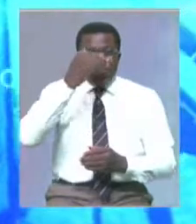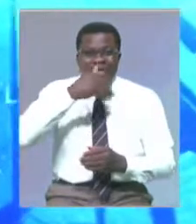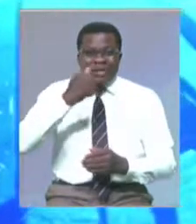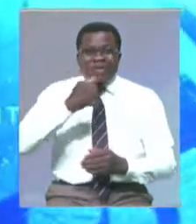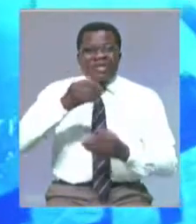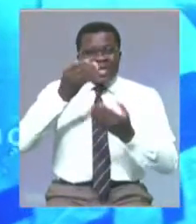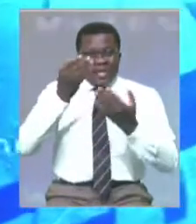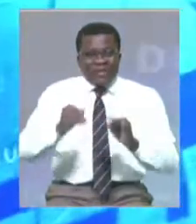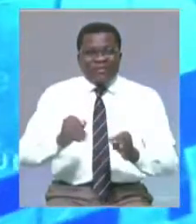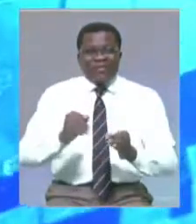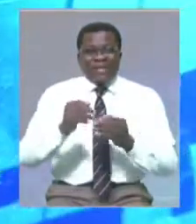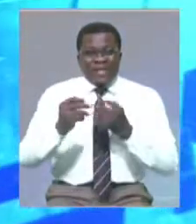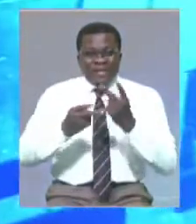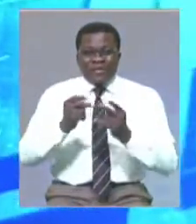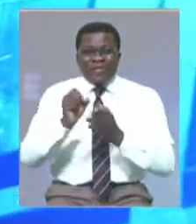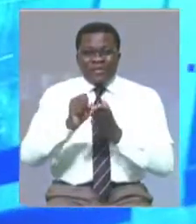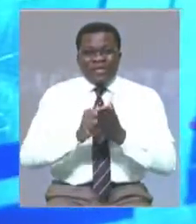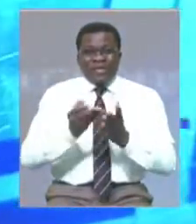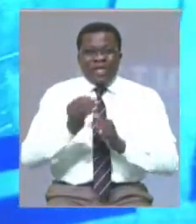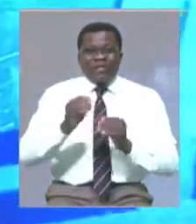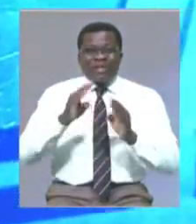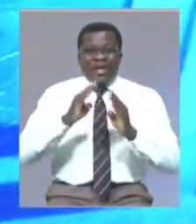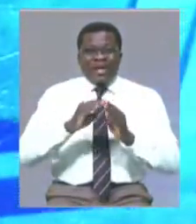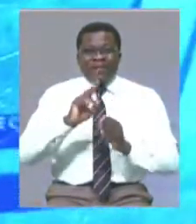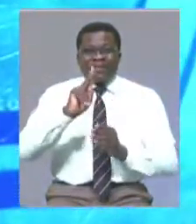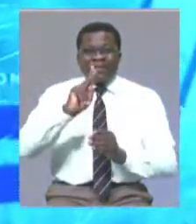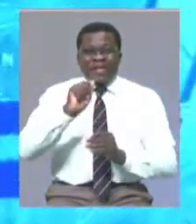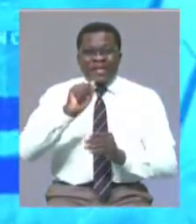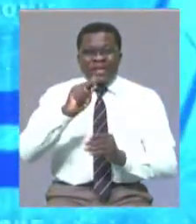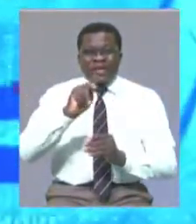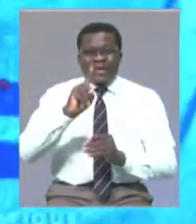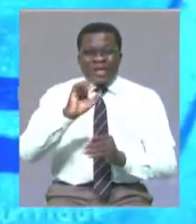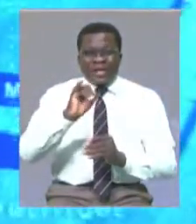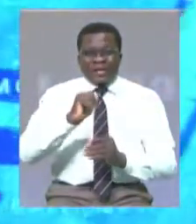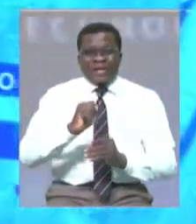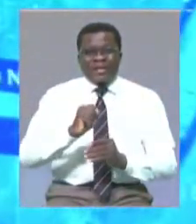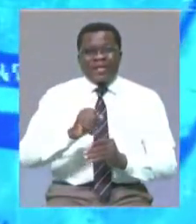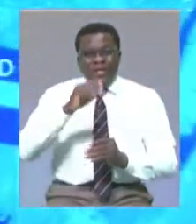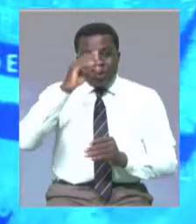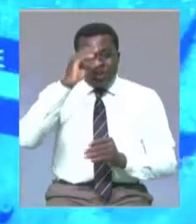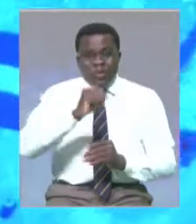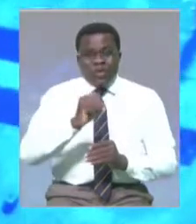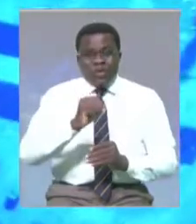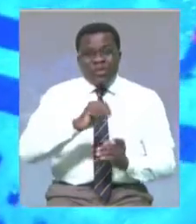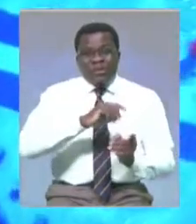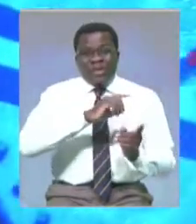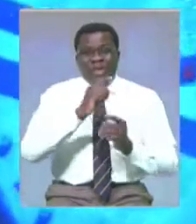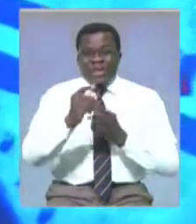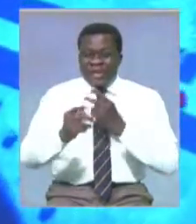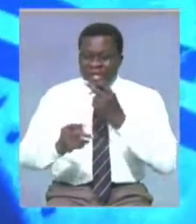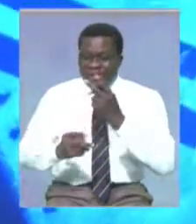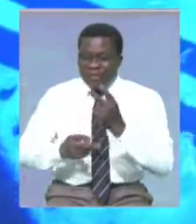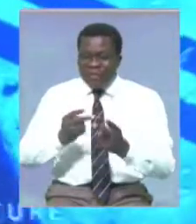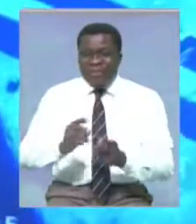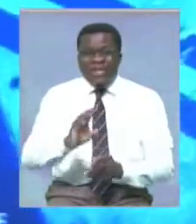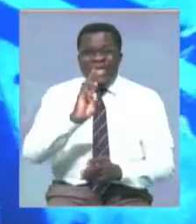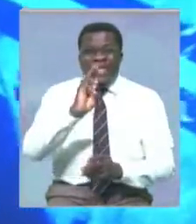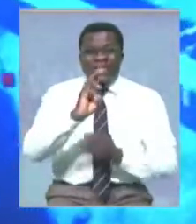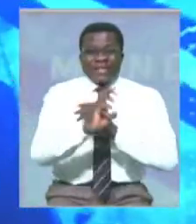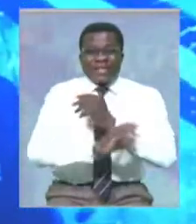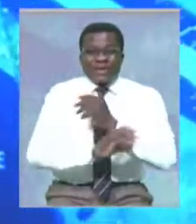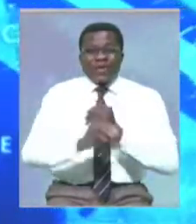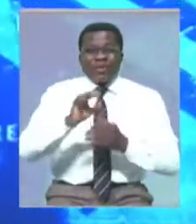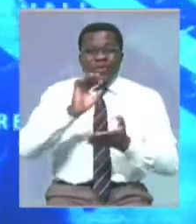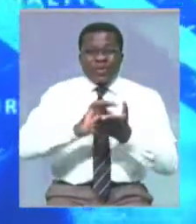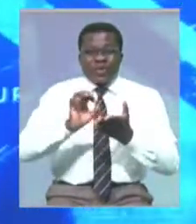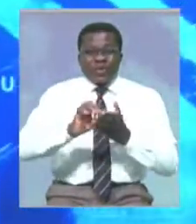à sa tournée statutaire par la ville de Kandi. Ahmed Bello Kissama a parcouru toutes les 6 communes que